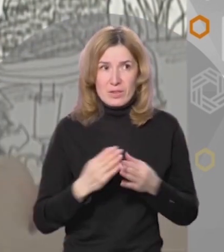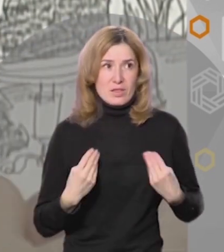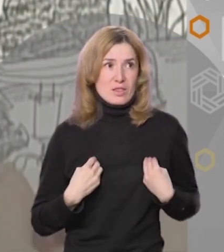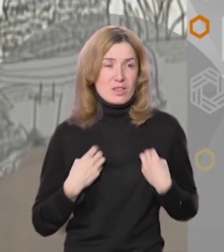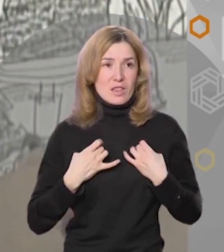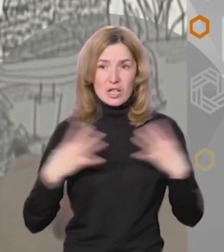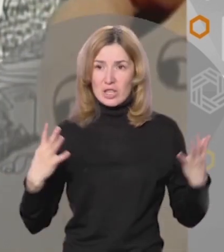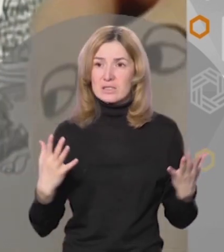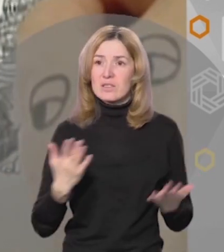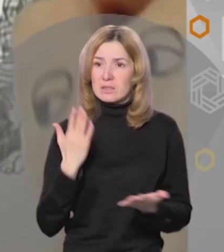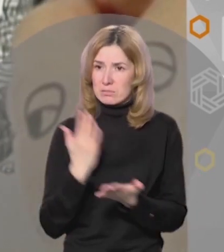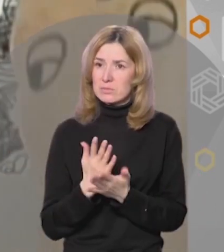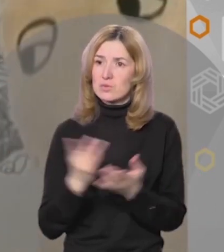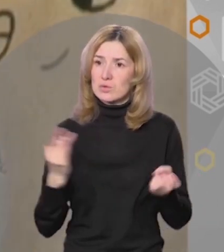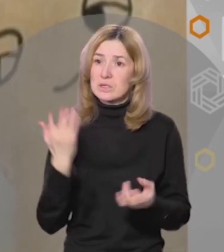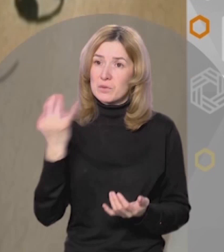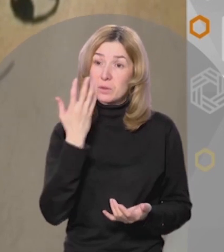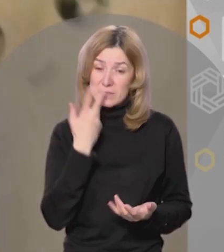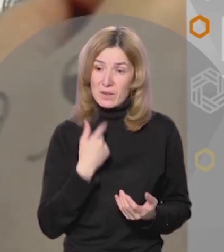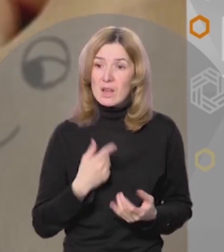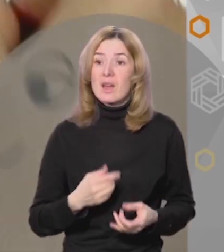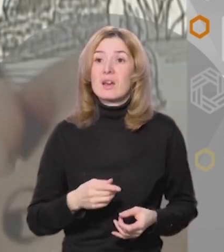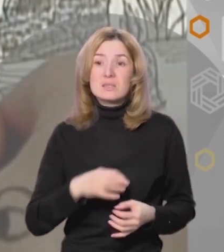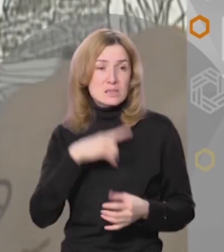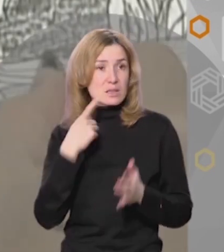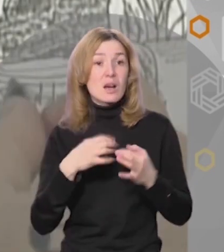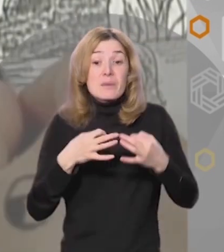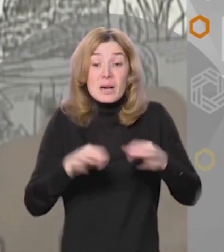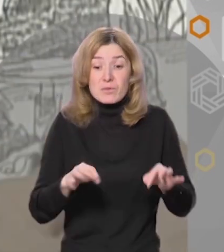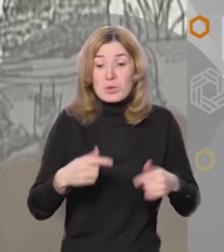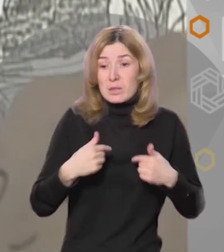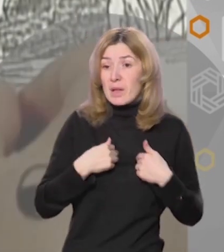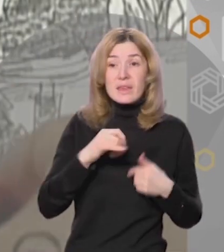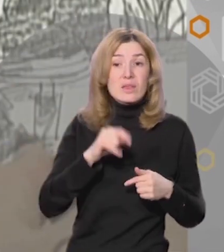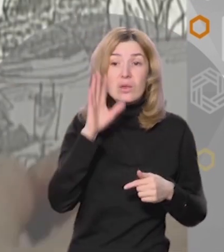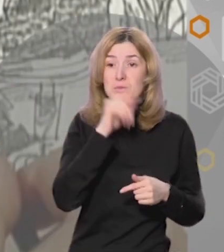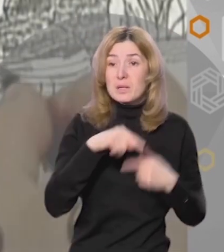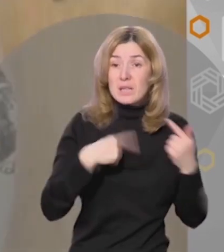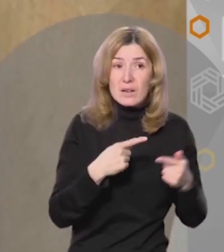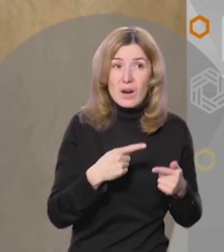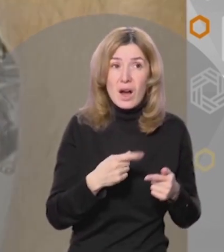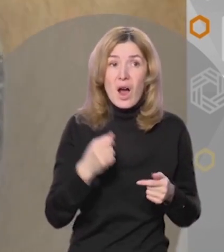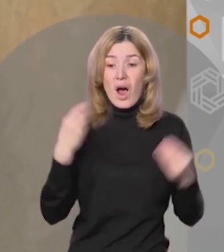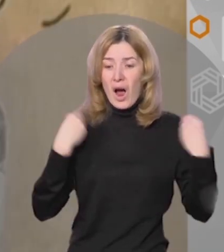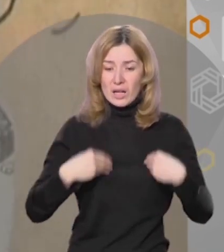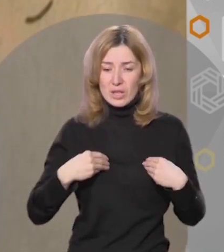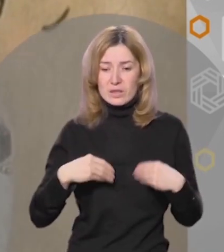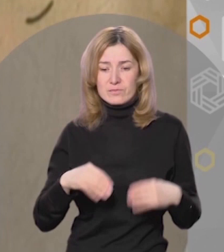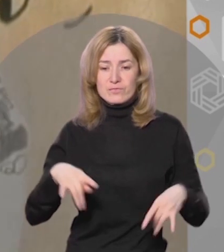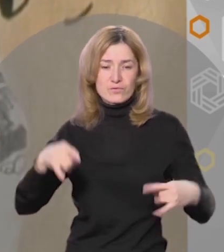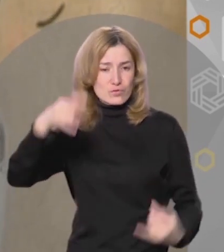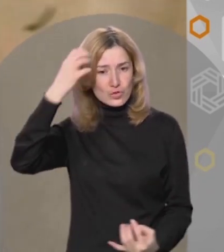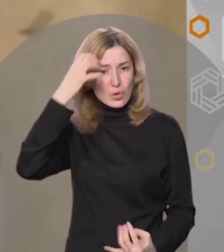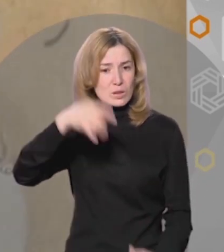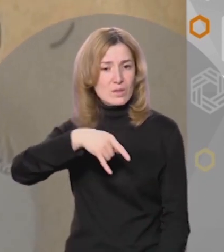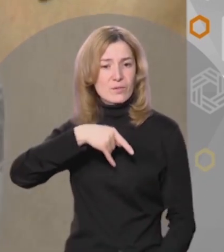обстановка требует его цвета, воскликнул: «Позвольте мне!» И, не договорив, одел старичка в